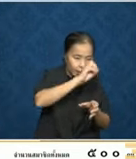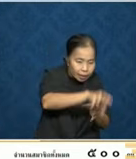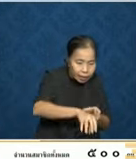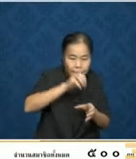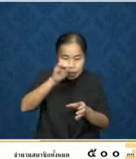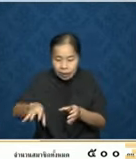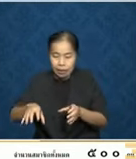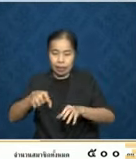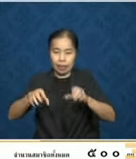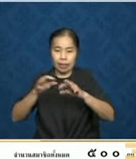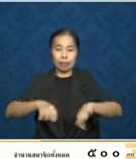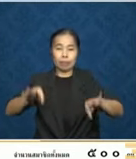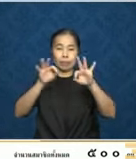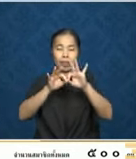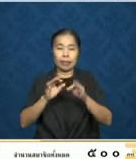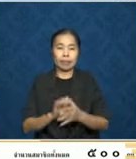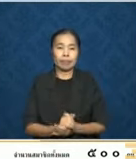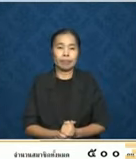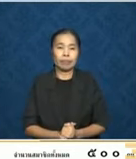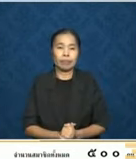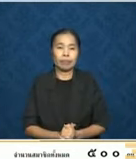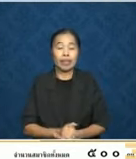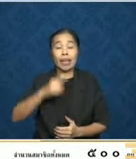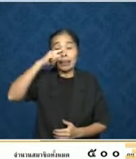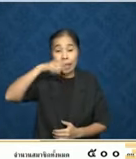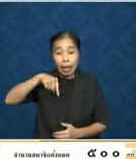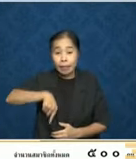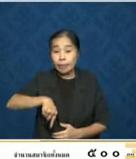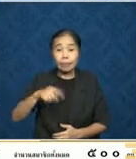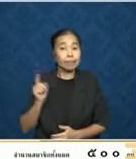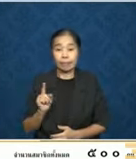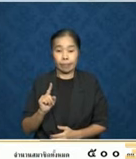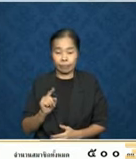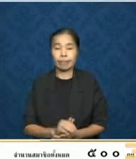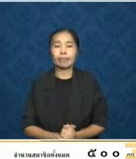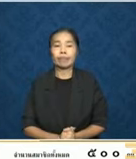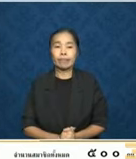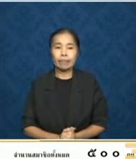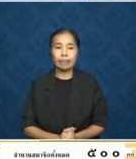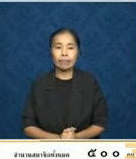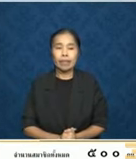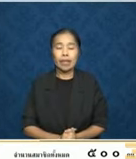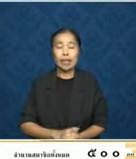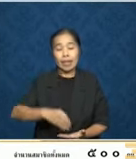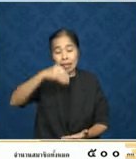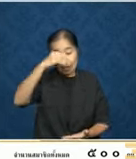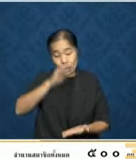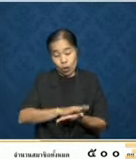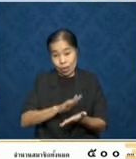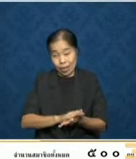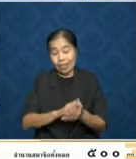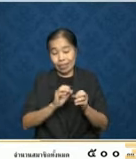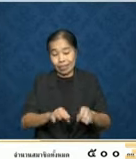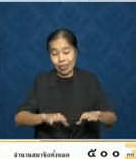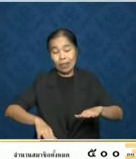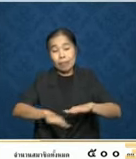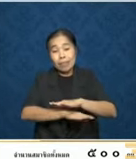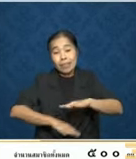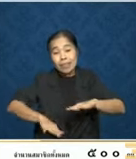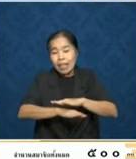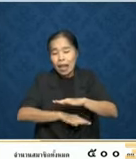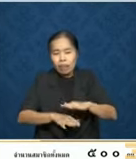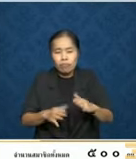คัญค่ะสไลด์ถัดไปค่ะแต่มาดูของประเทศไทยค่ะประเทศไทยนะคะเดมก็เลยไปดูว่าเอ๊ะปฐมวัยเนี่ยมีหลักสูตรการเรียนการศึกษาแบบไหนนะ